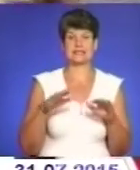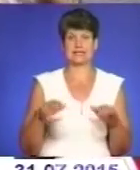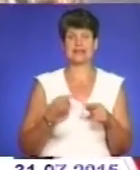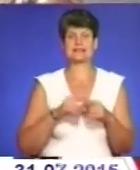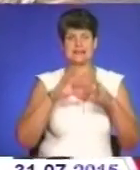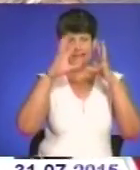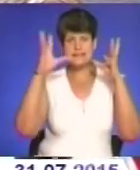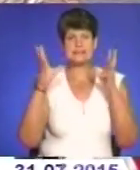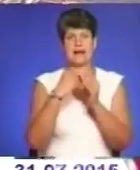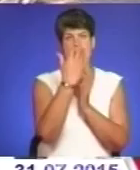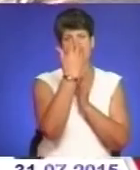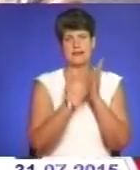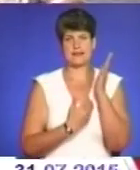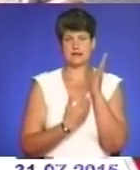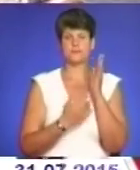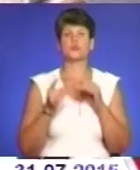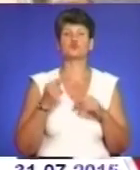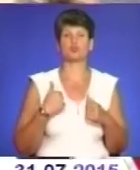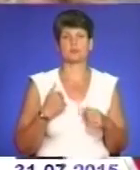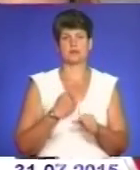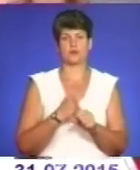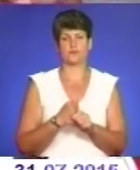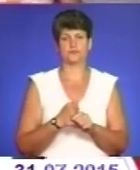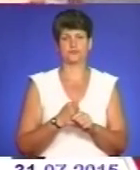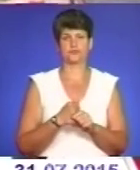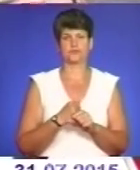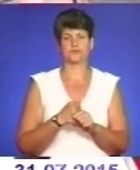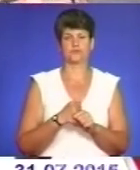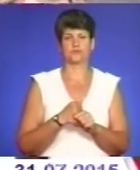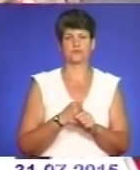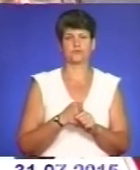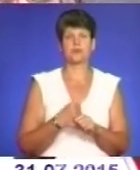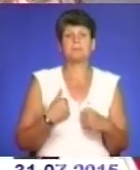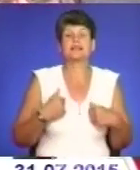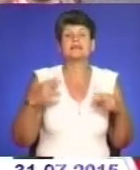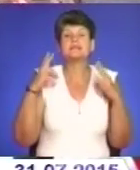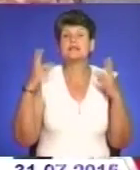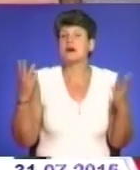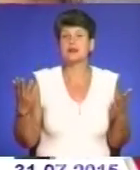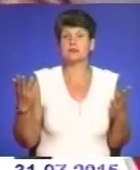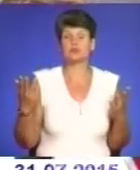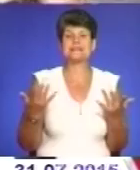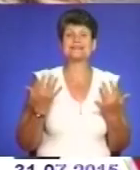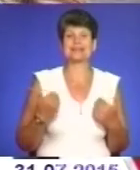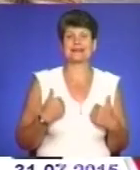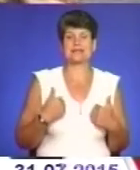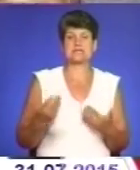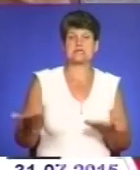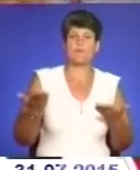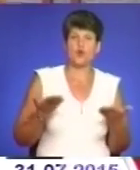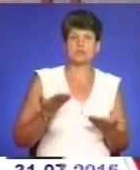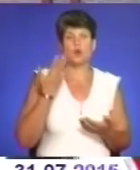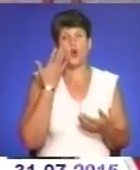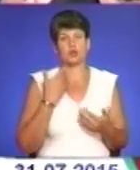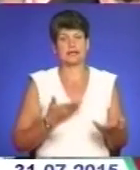загальний такий реєстр. Чому ми таким шляхом йдемо? Тому що ми не знаємо, скільки нас запросять і коли